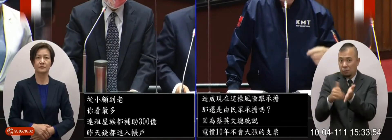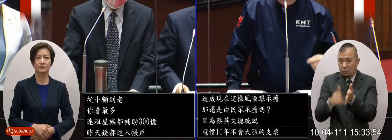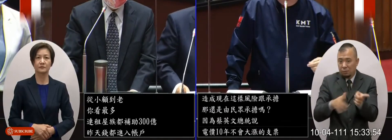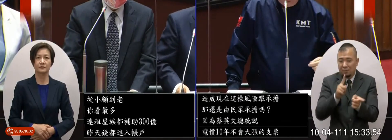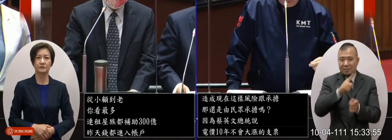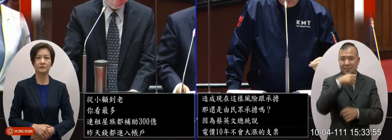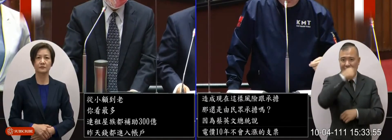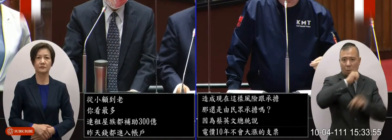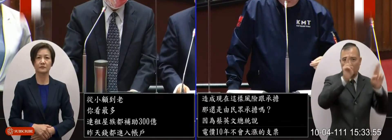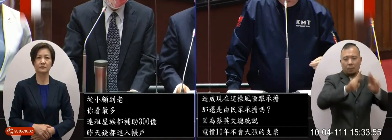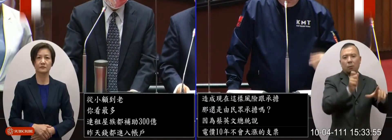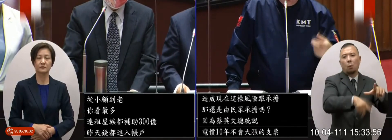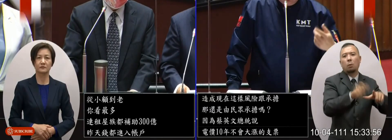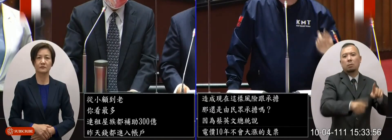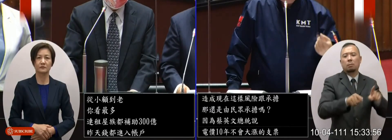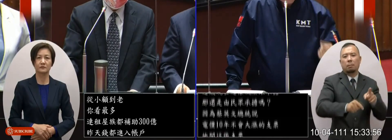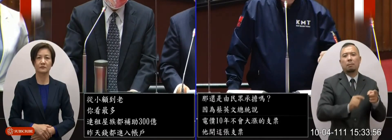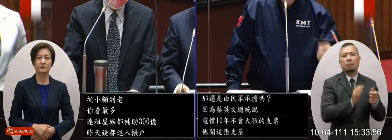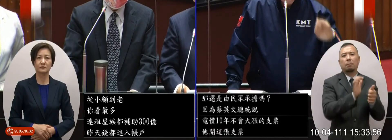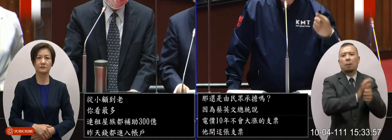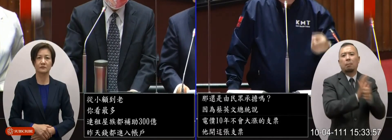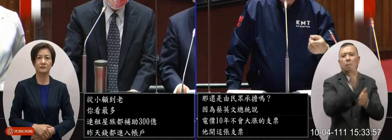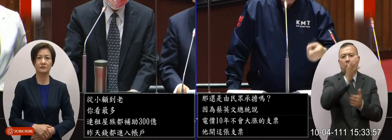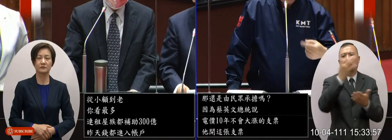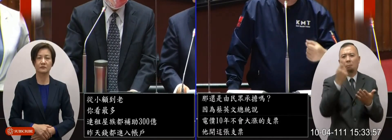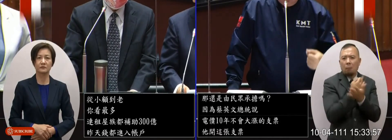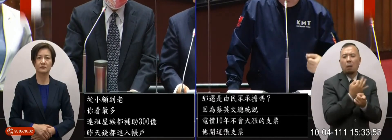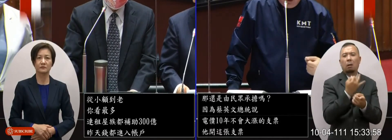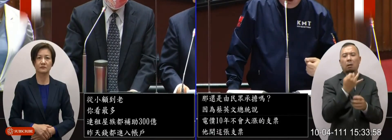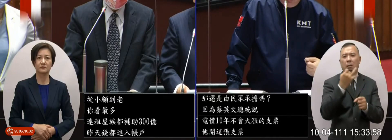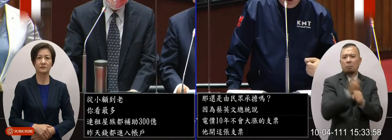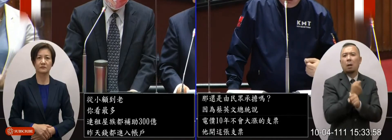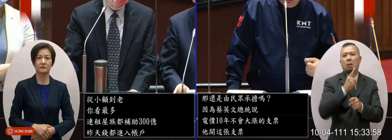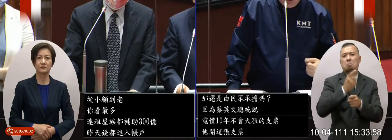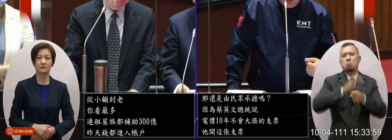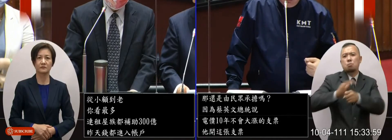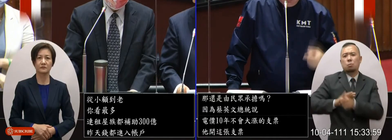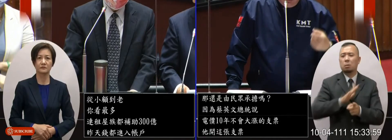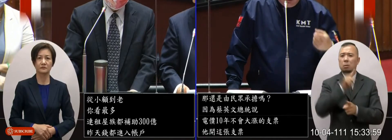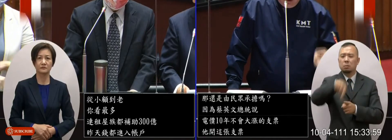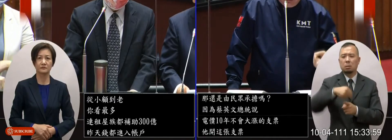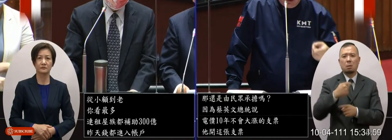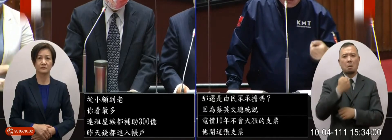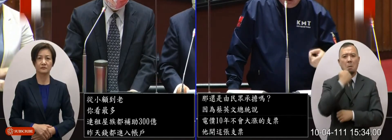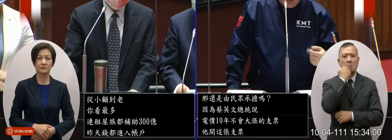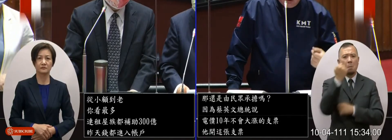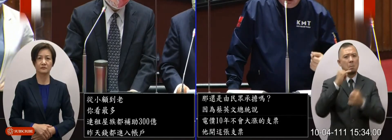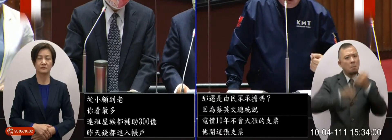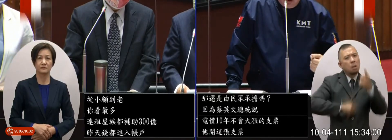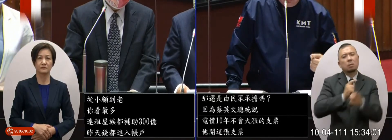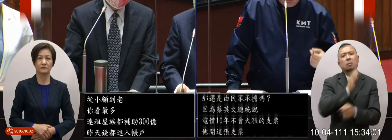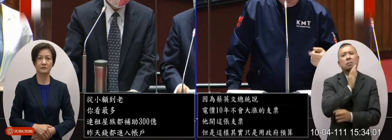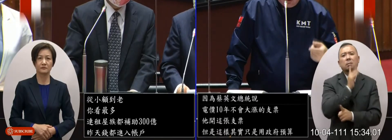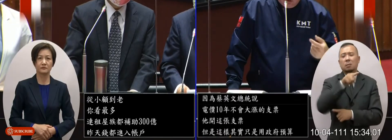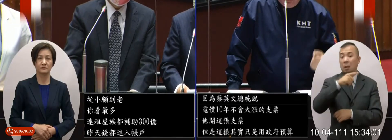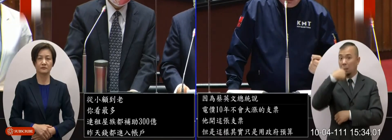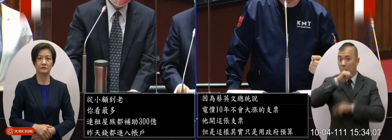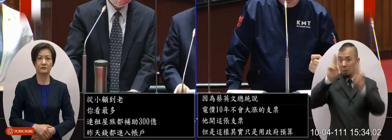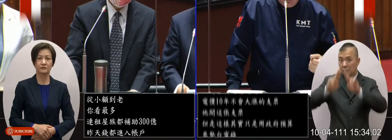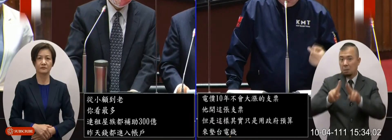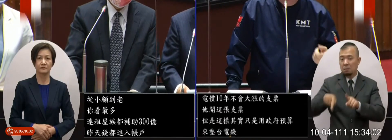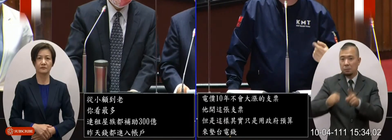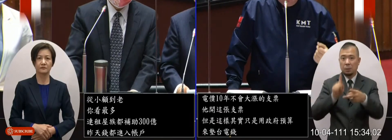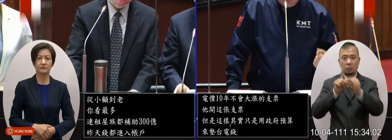电钱嘛，那这不就是蔡总统的跳票吗？对于台电中油的严重的亏